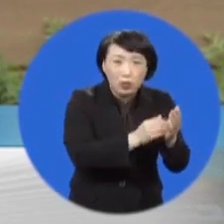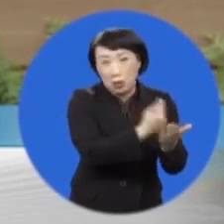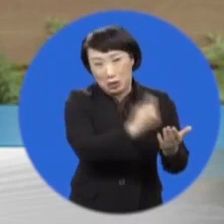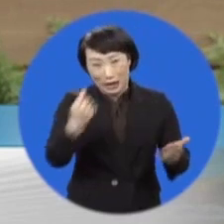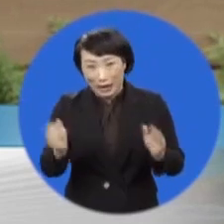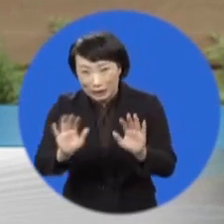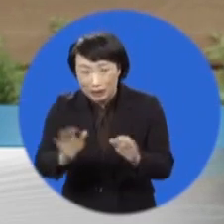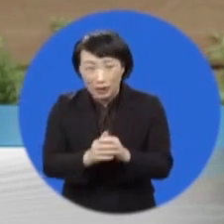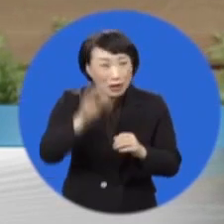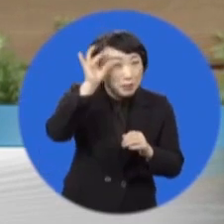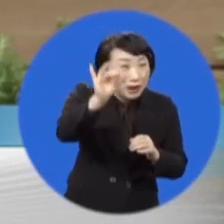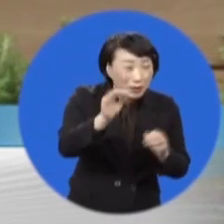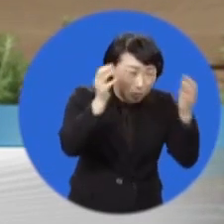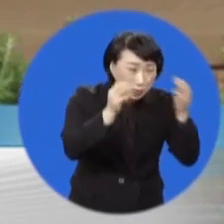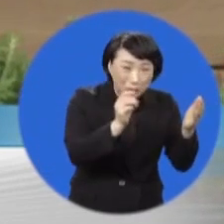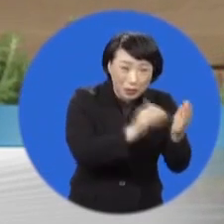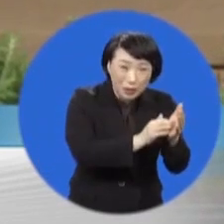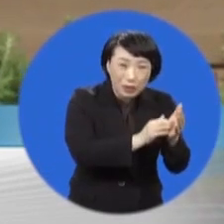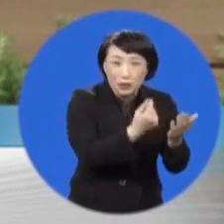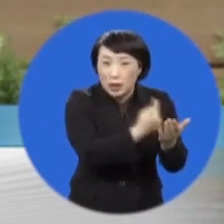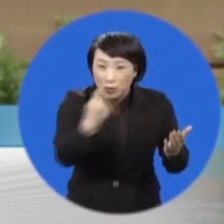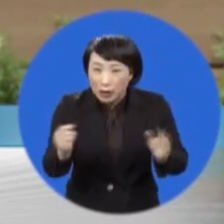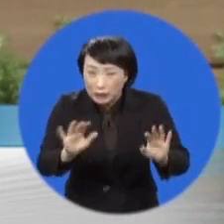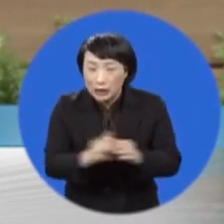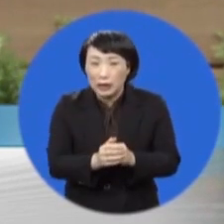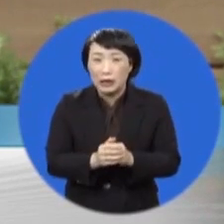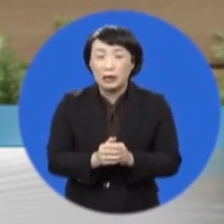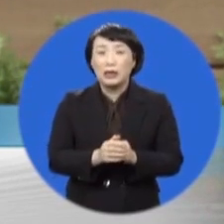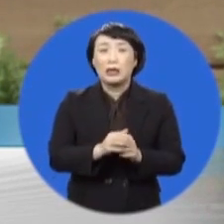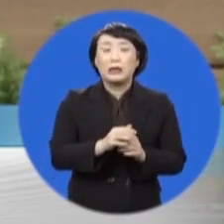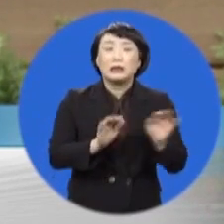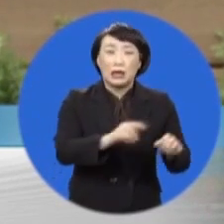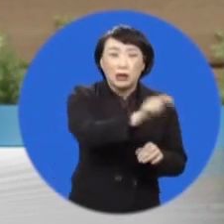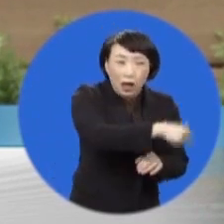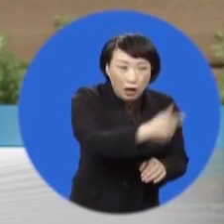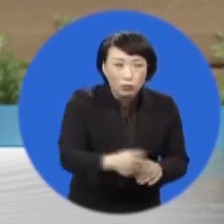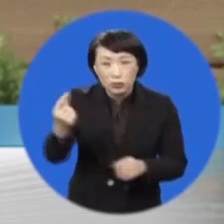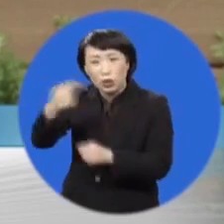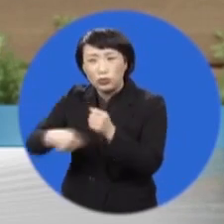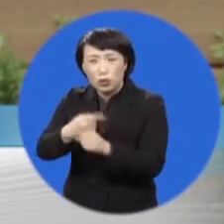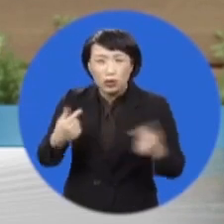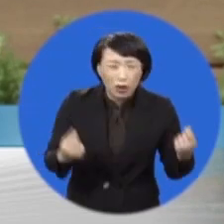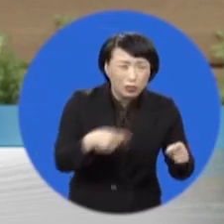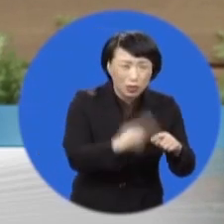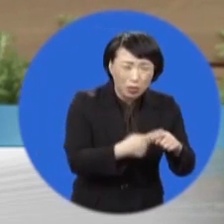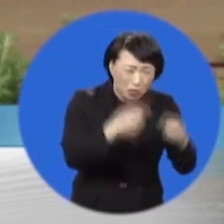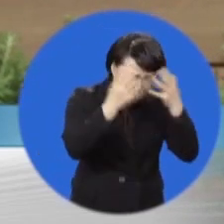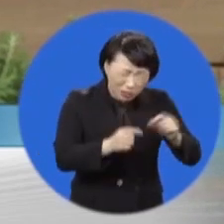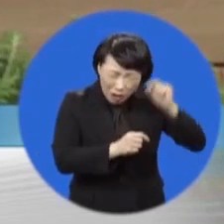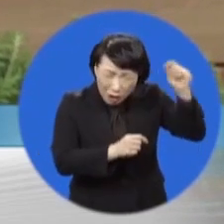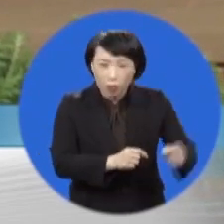하단 없는것도 안녕 하루가 출 연 라 툰 고통을 풍운은 편 돼야 주